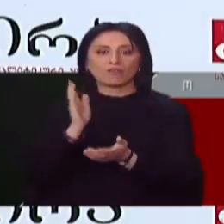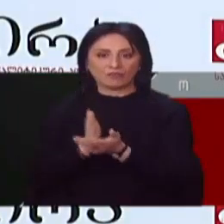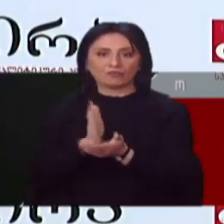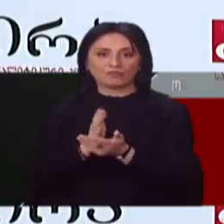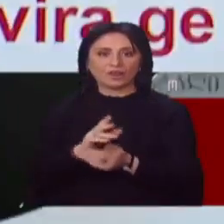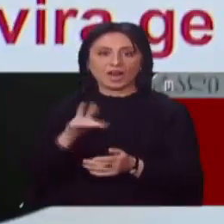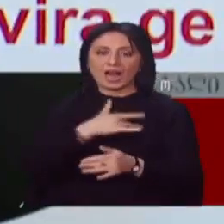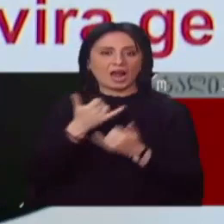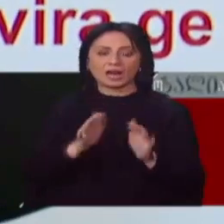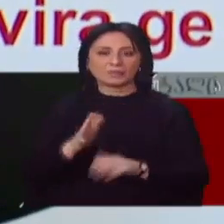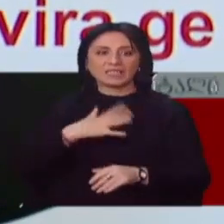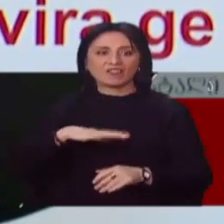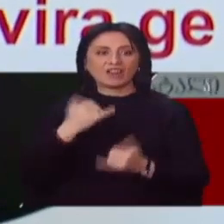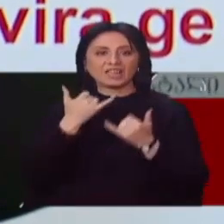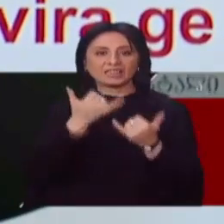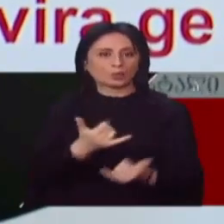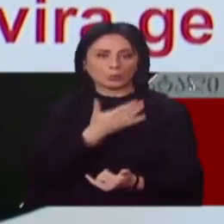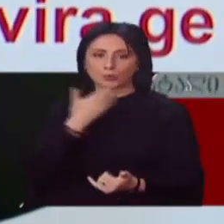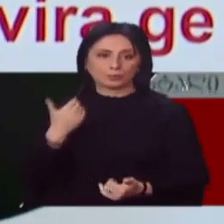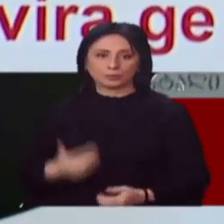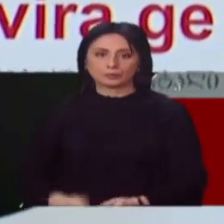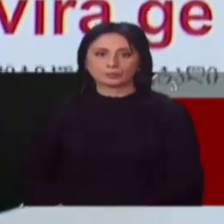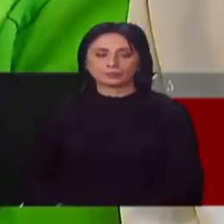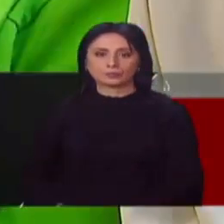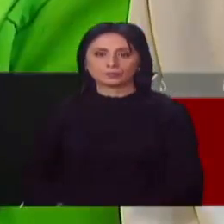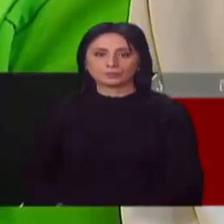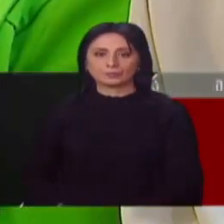finansdebian, aremsakhurebian kvernis interesebs.